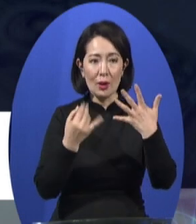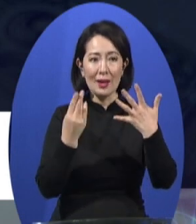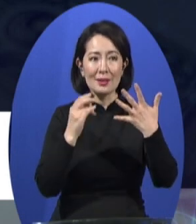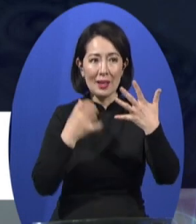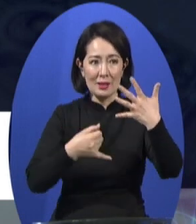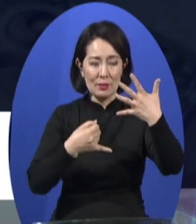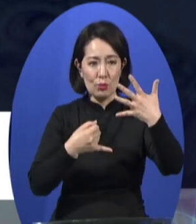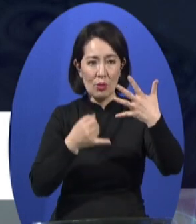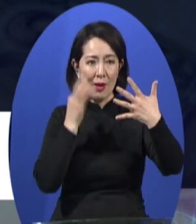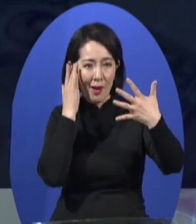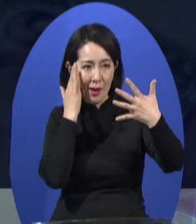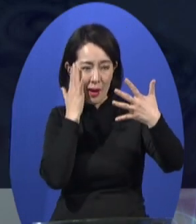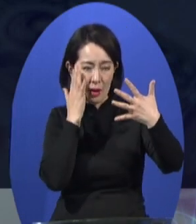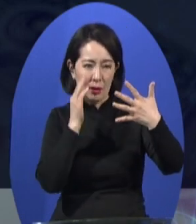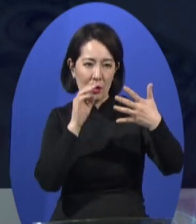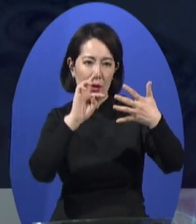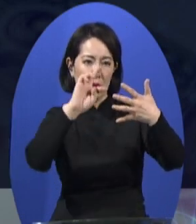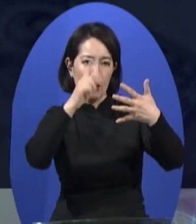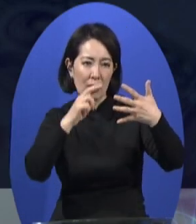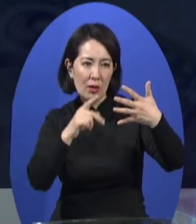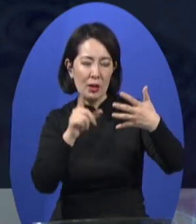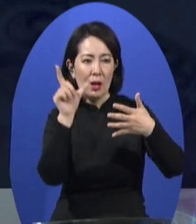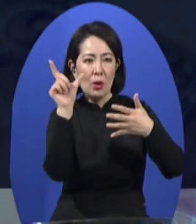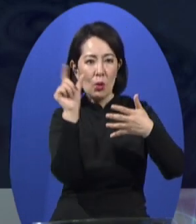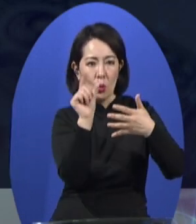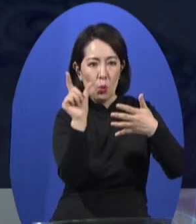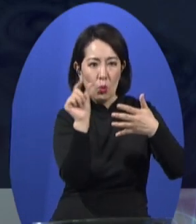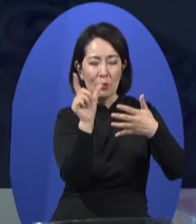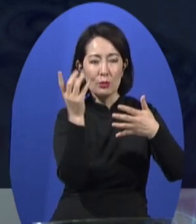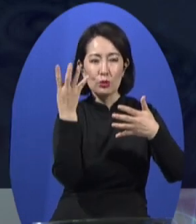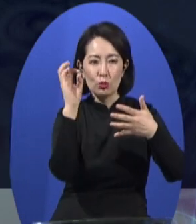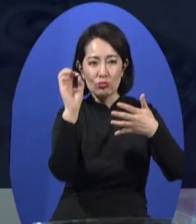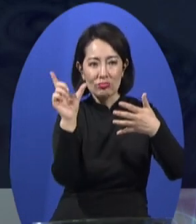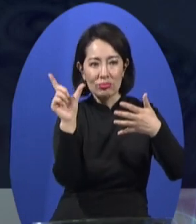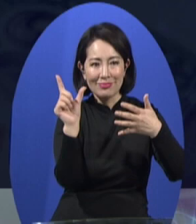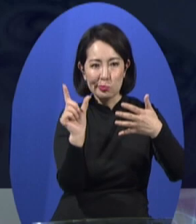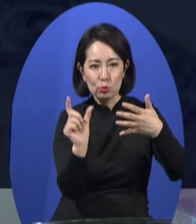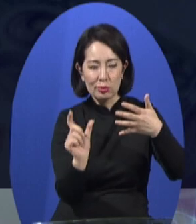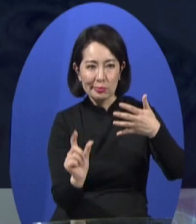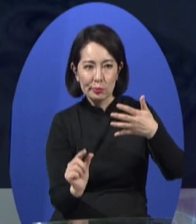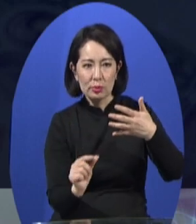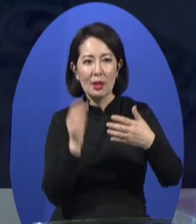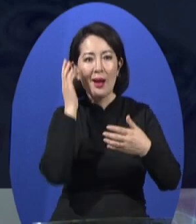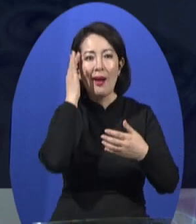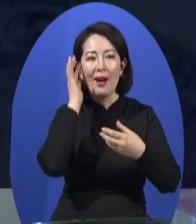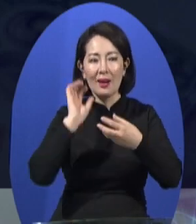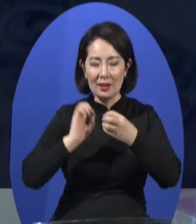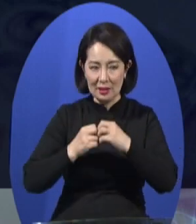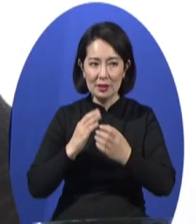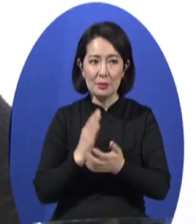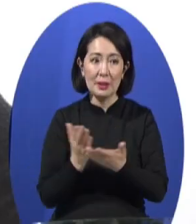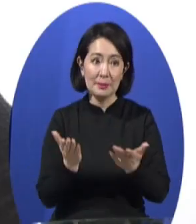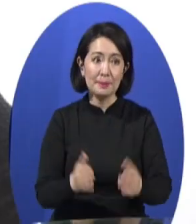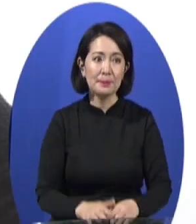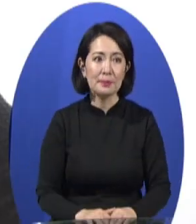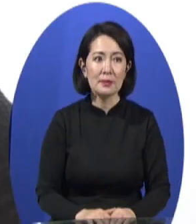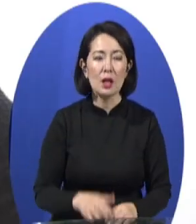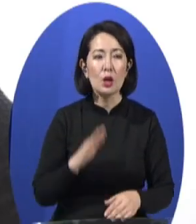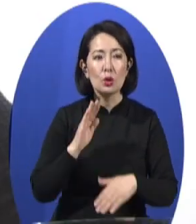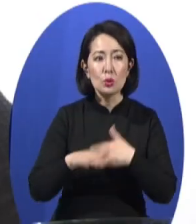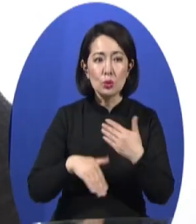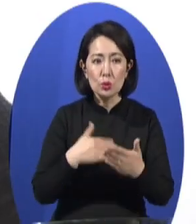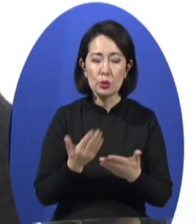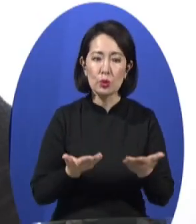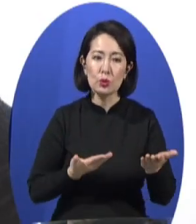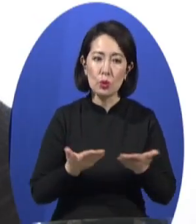дансныхаа арга дээрээ бас тодорхой өөрчлөлт, хуваарлалтыг бас өөрчлөх ийм арга авч хэрэгжүүлж байгаа юм байна. Сүүлийн үед аль